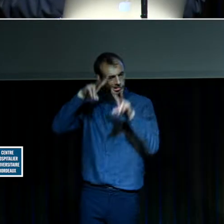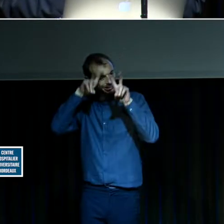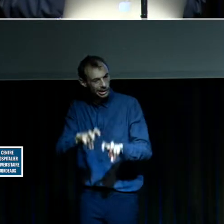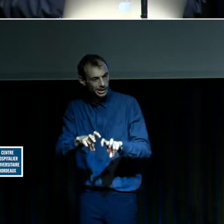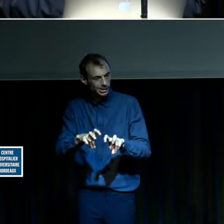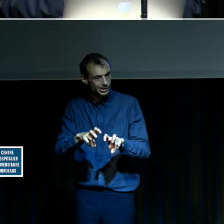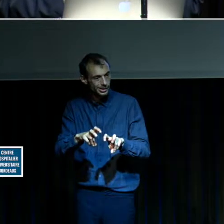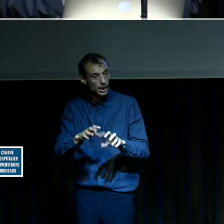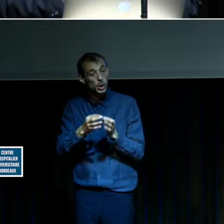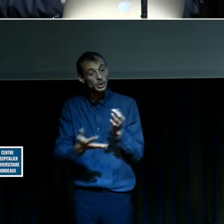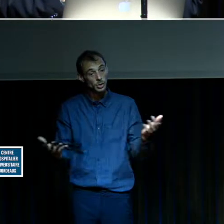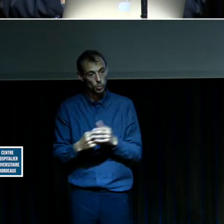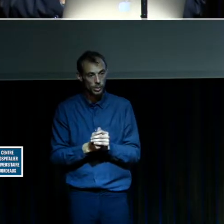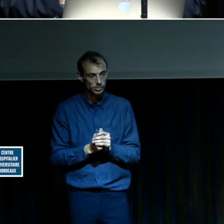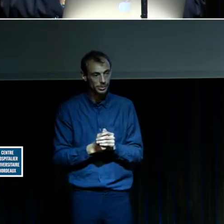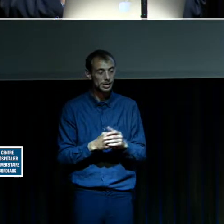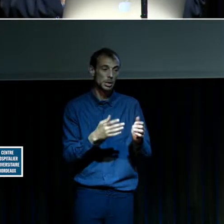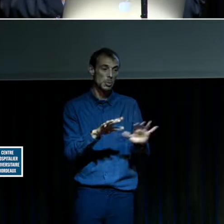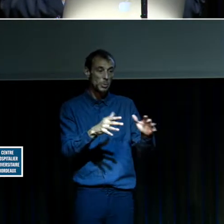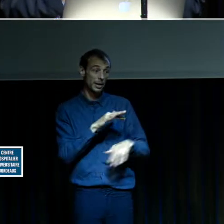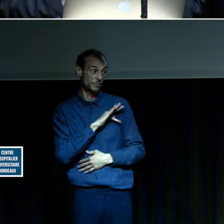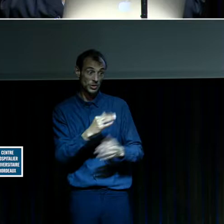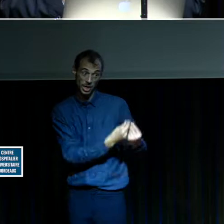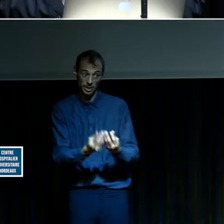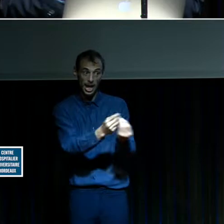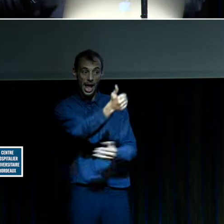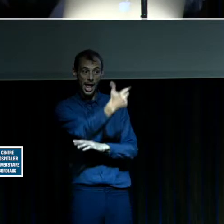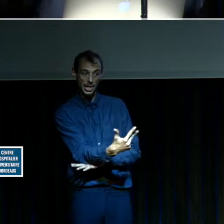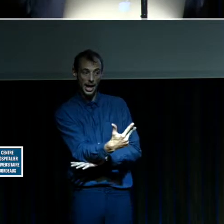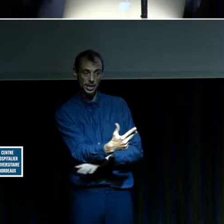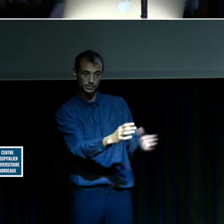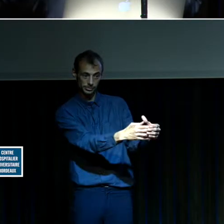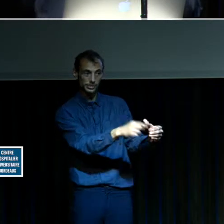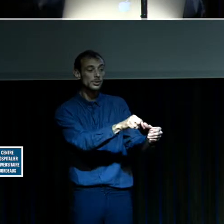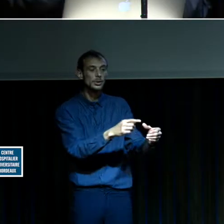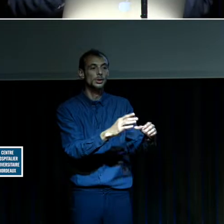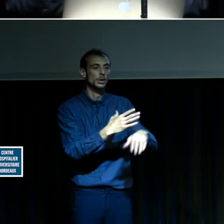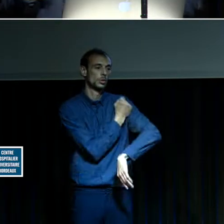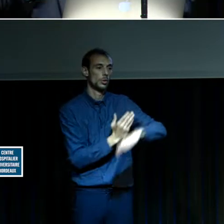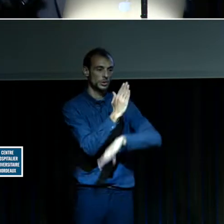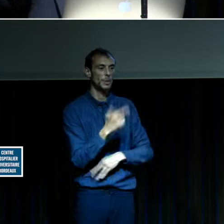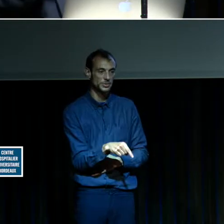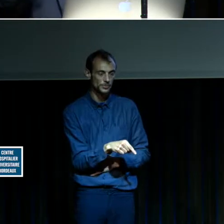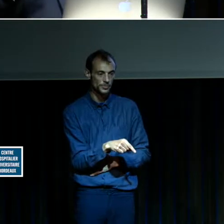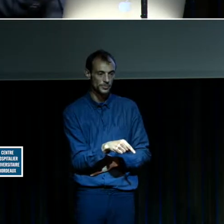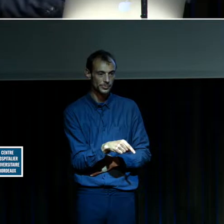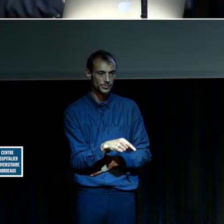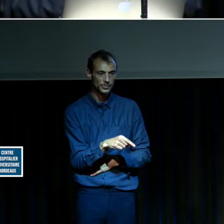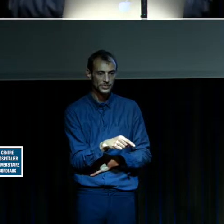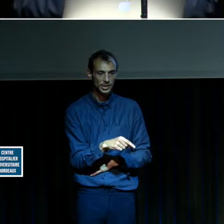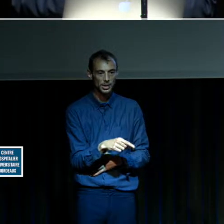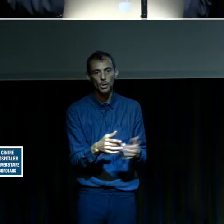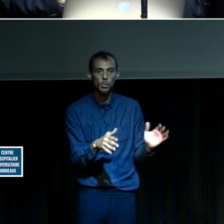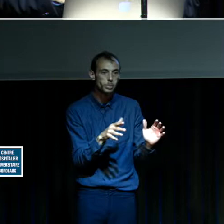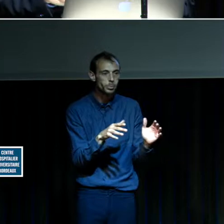Français adultes sont hypertendus. Un tiers. Donc vous prenez la salle, je sais pas, il doit y avoir à peu près 100, 150